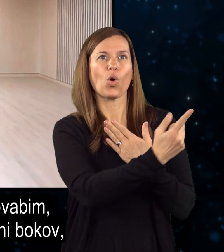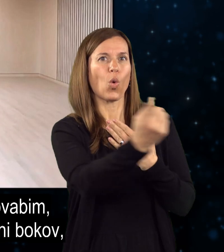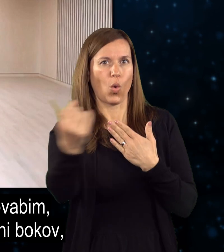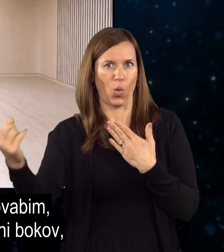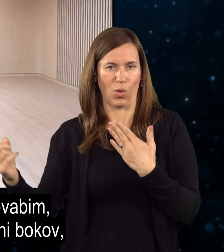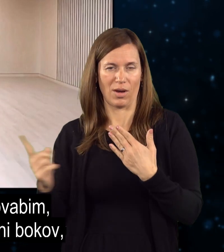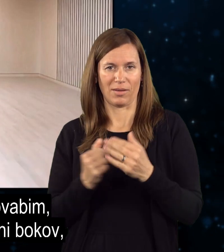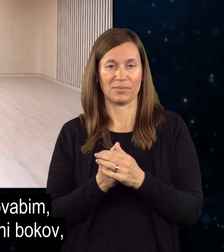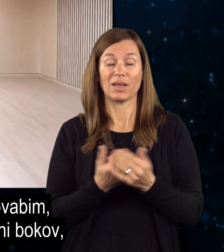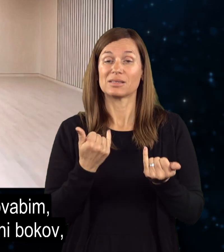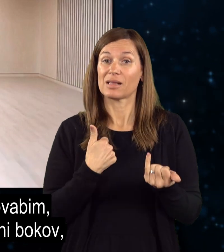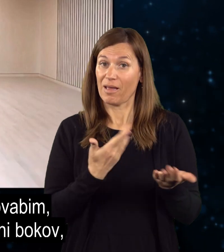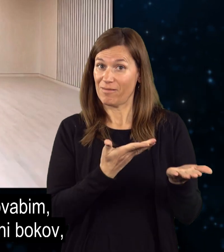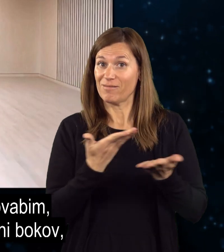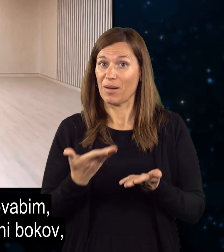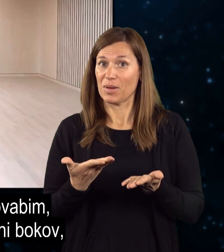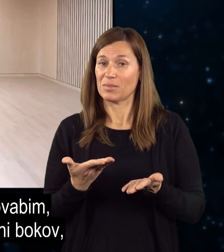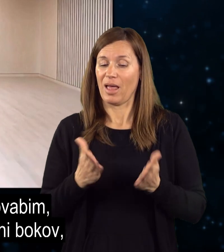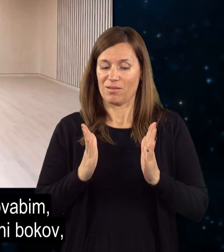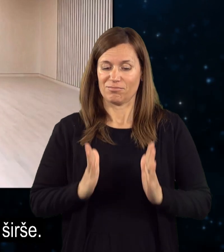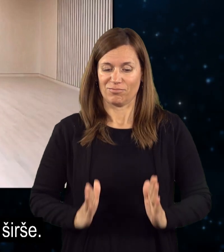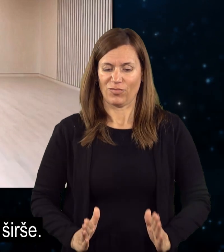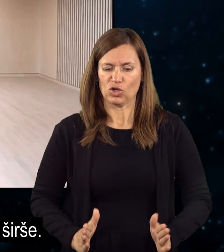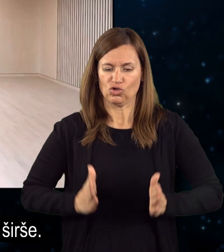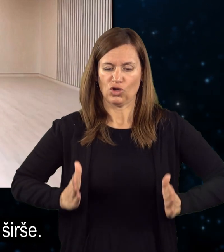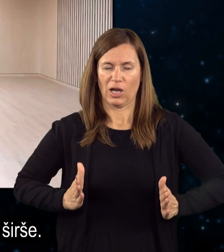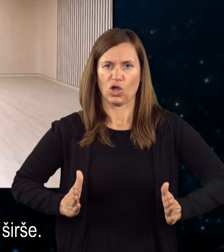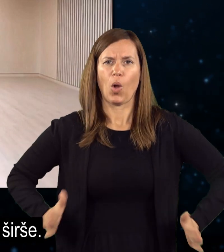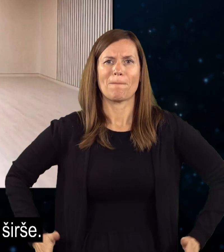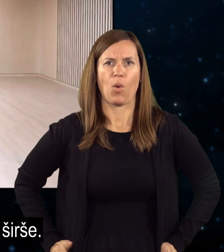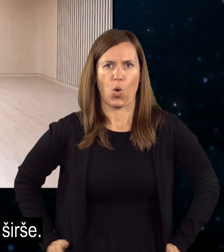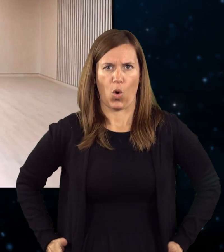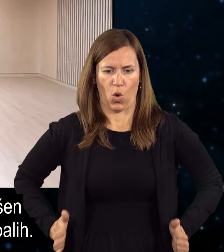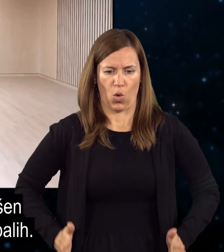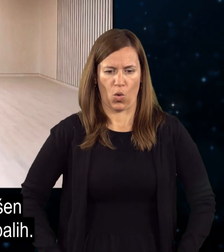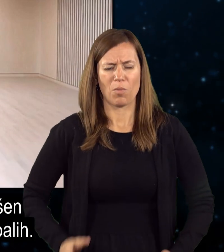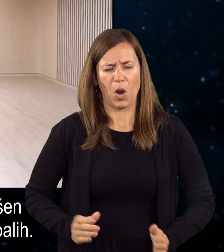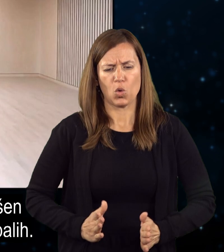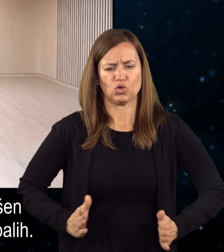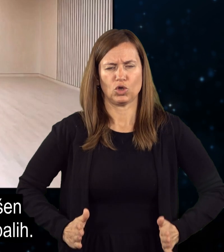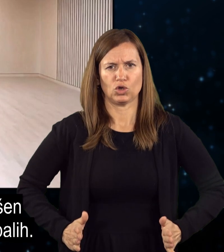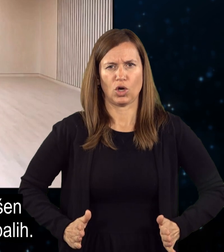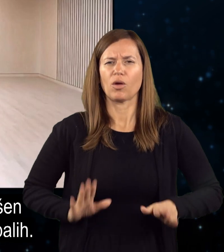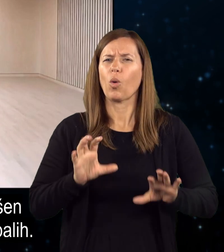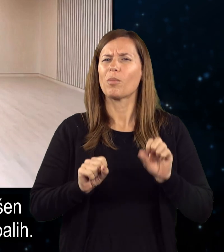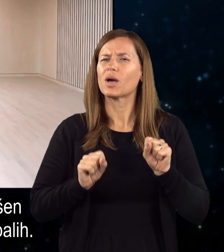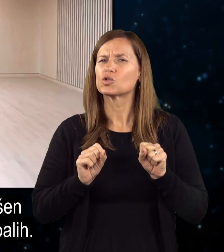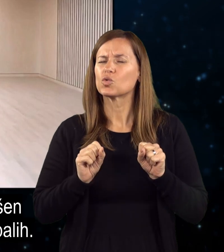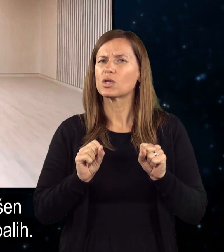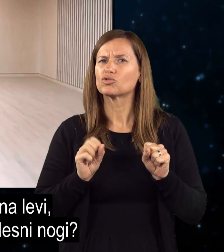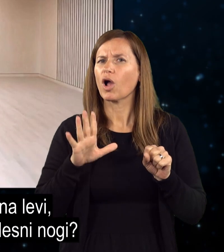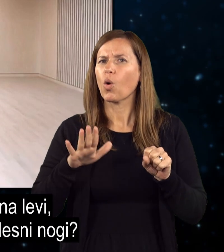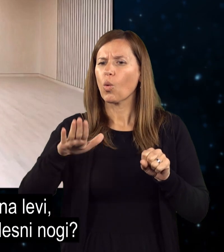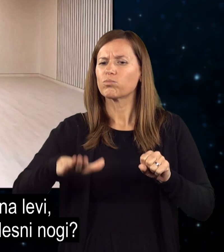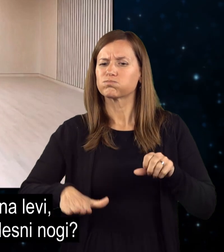stopaš nekje v širino bokov, morda malenko širše. Opazuješ, kakšen je občutek v stopalih. Se ti